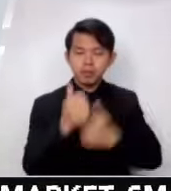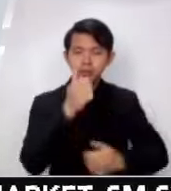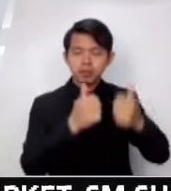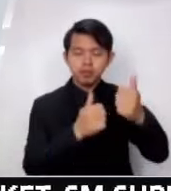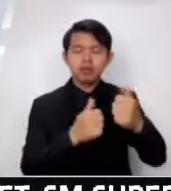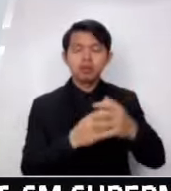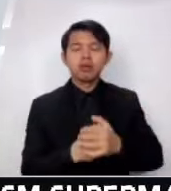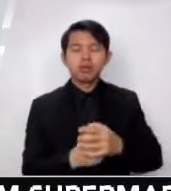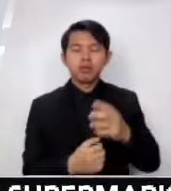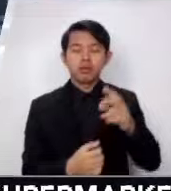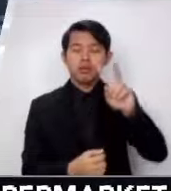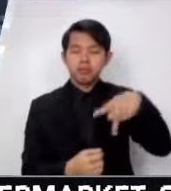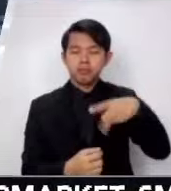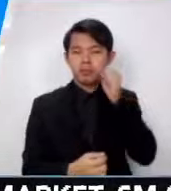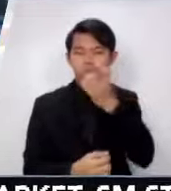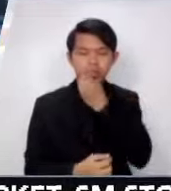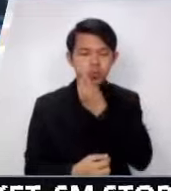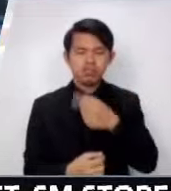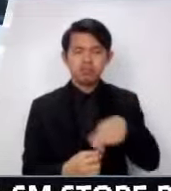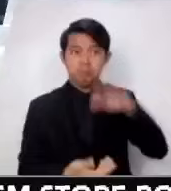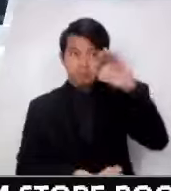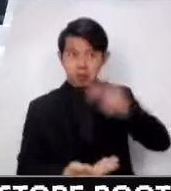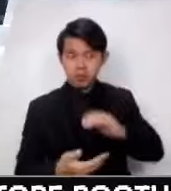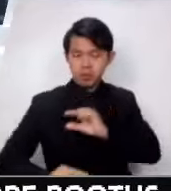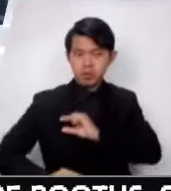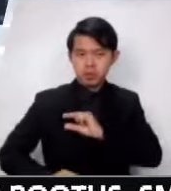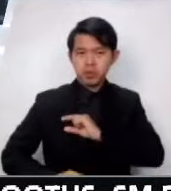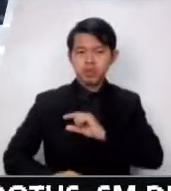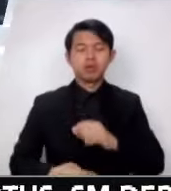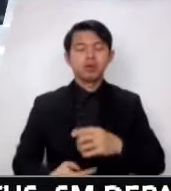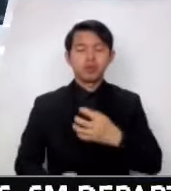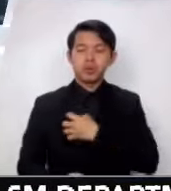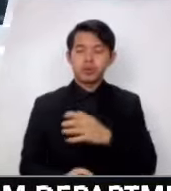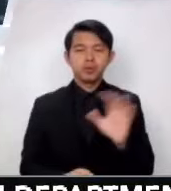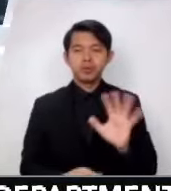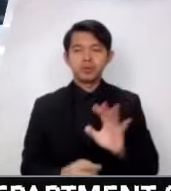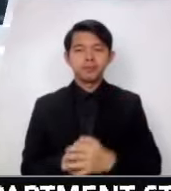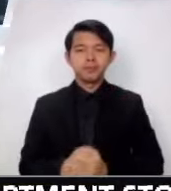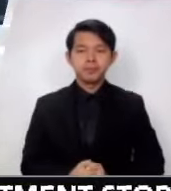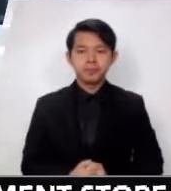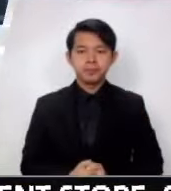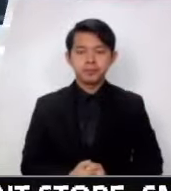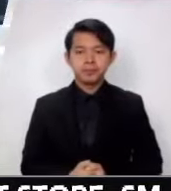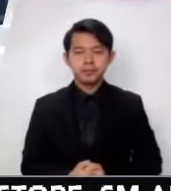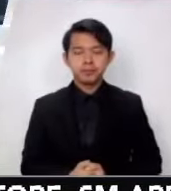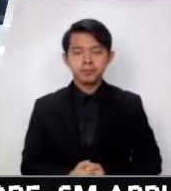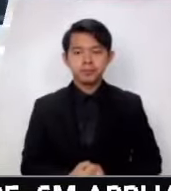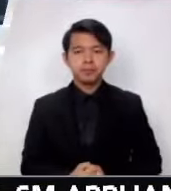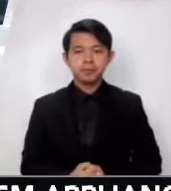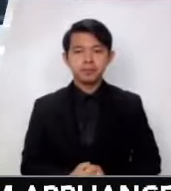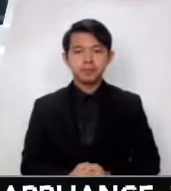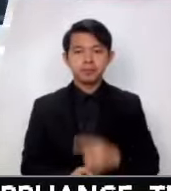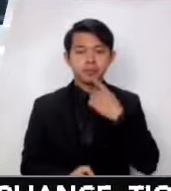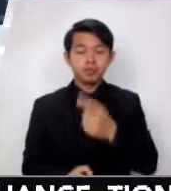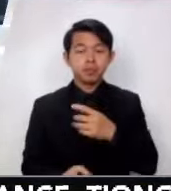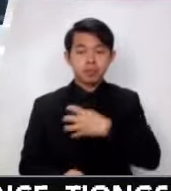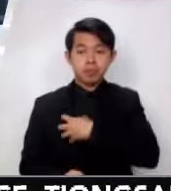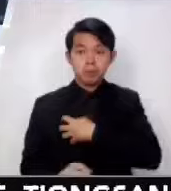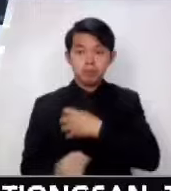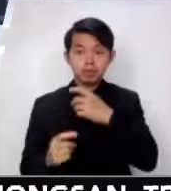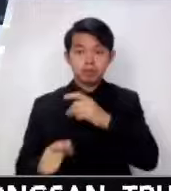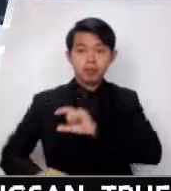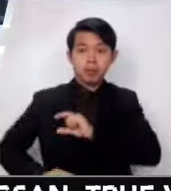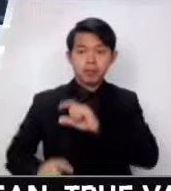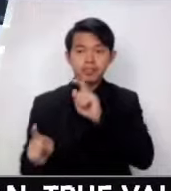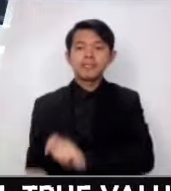security detail. Muling iginiit ni PNP spokesperson Police Colonel Jean Fajardo na inilipat ang mga pulis para dagdagan ang mga